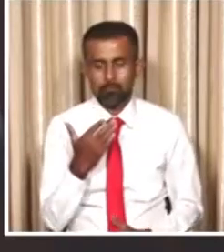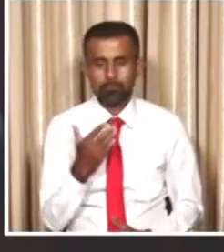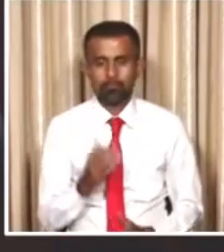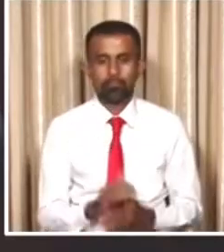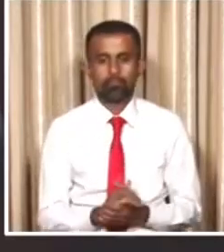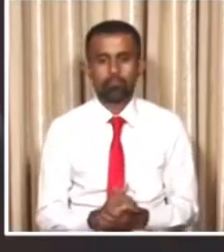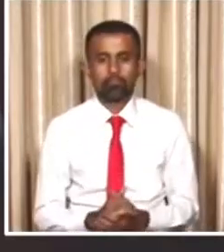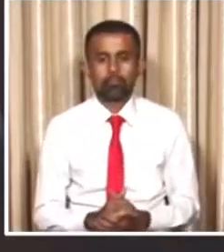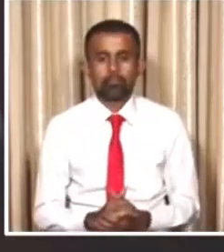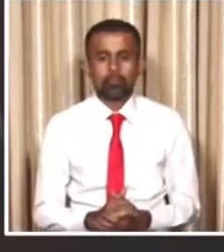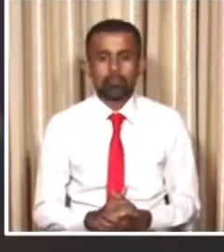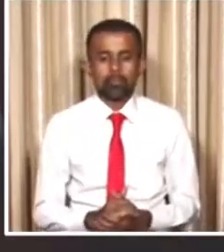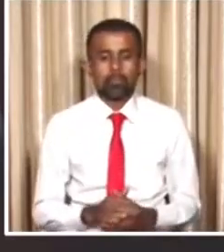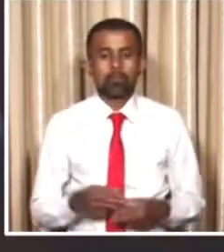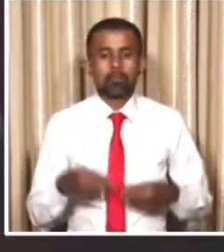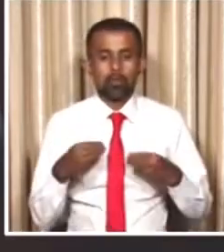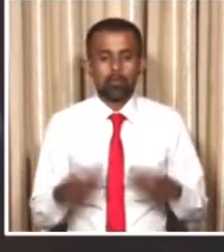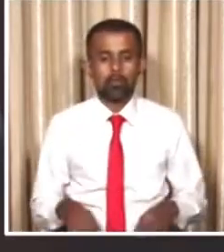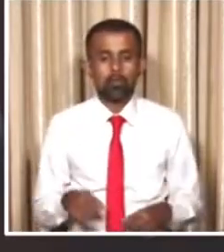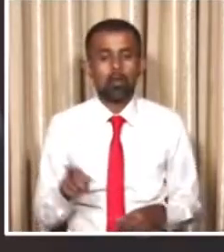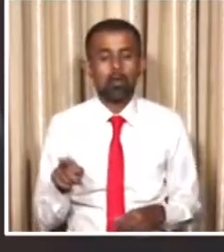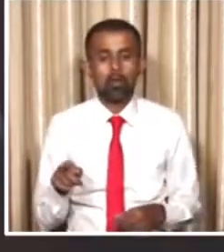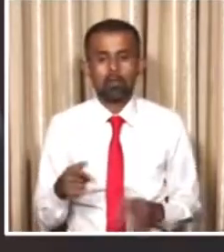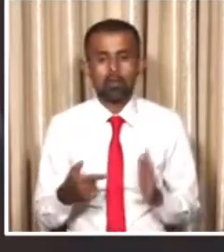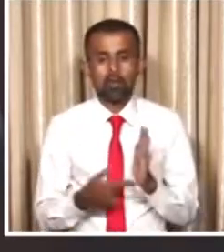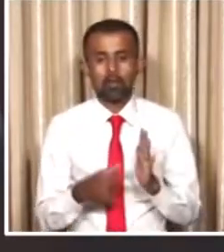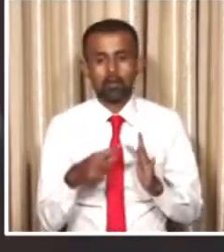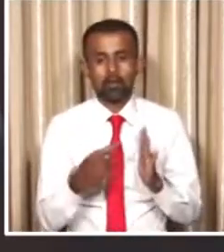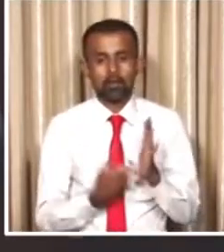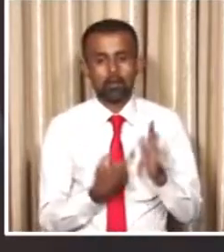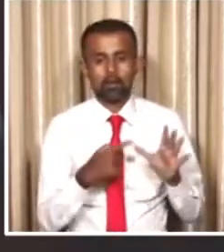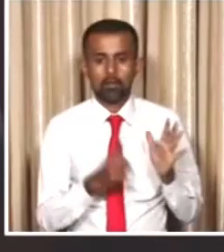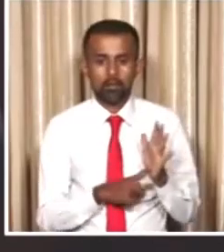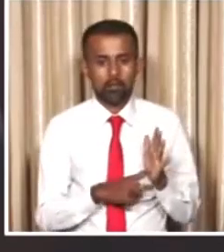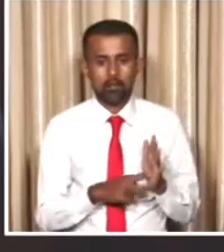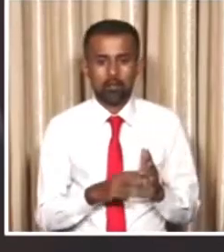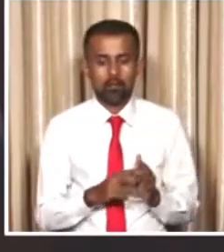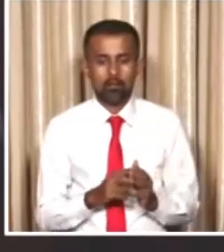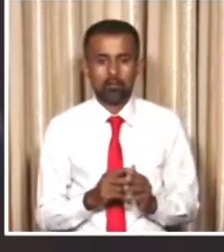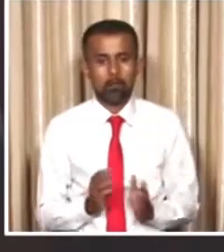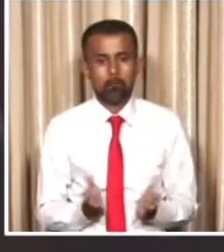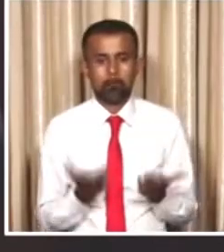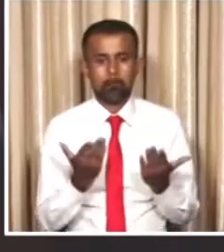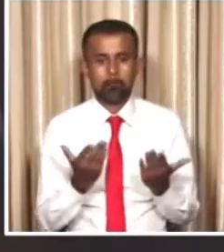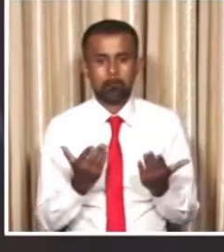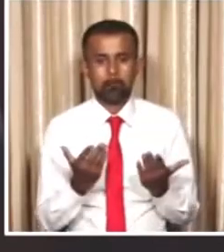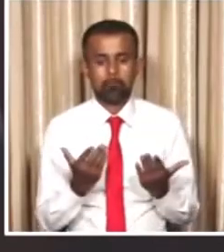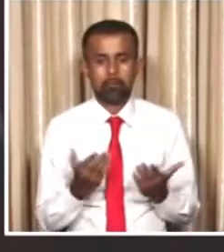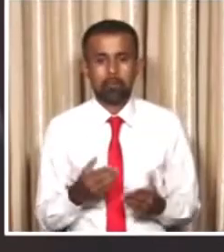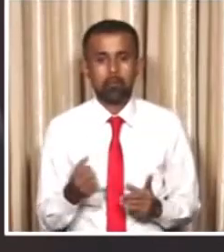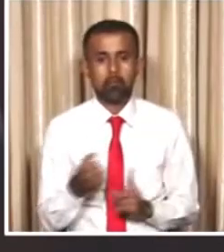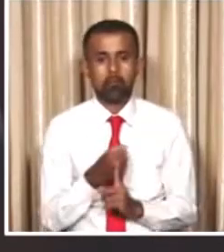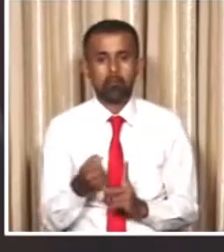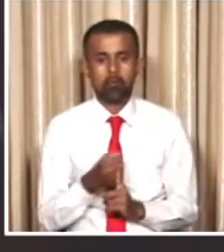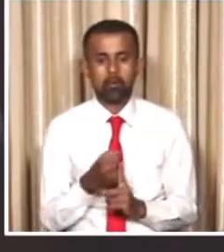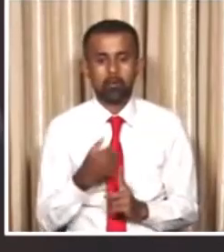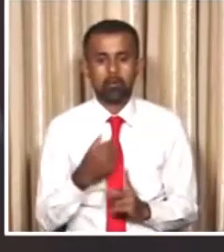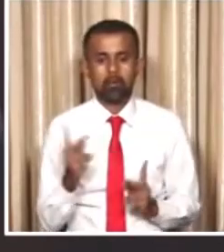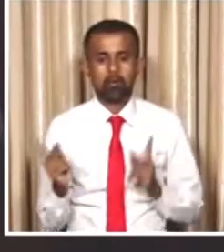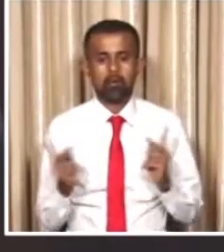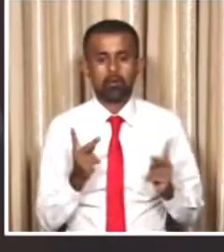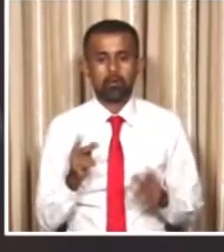හැබැයි මේකේ පාඩු වෙන්නේ කාටද? දැන් තිරන්නලස් මහත්තයා ඒක එහෙම කළාට මේක බලපාන්නේ අපේ